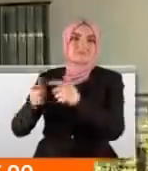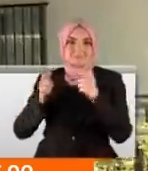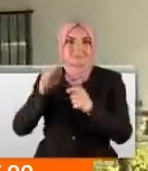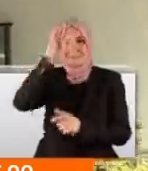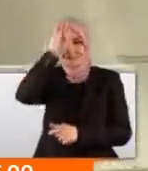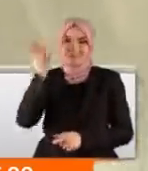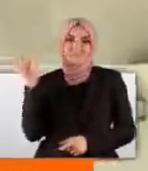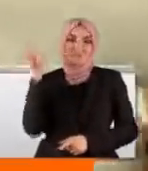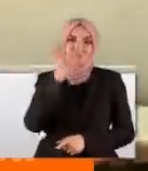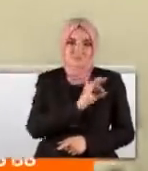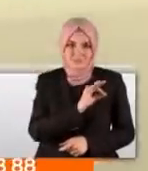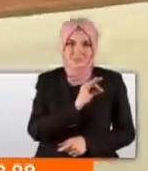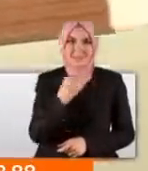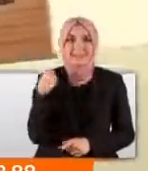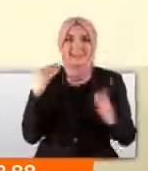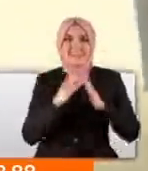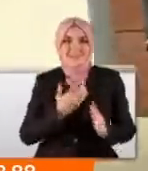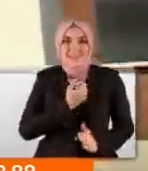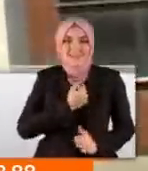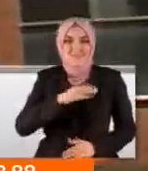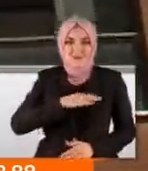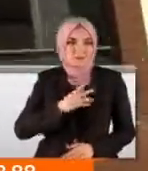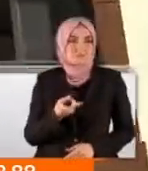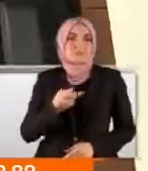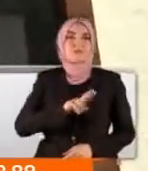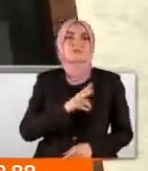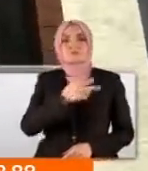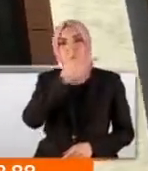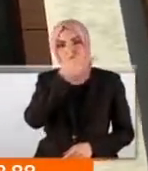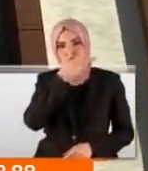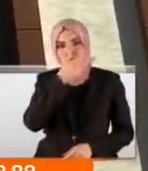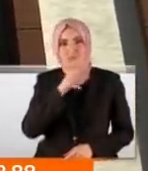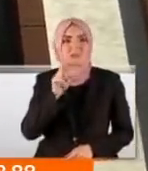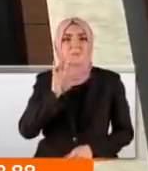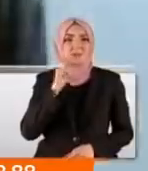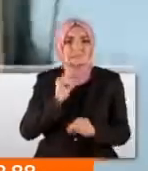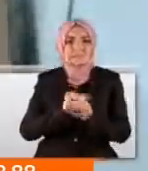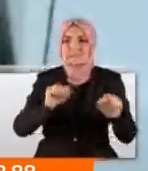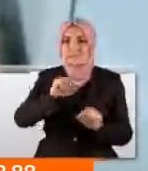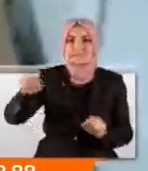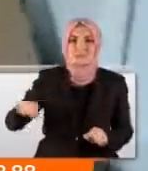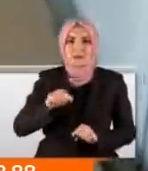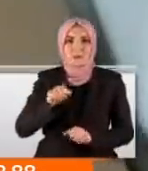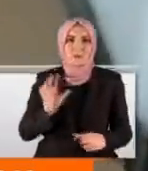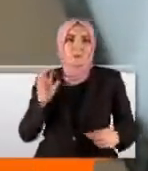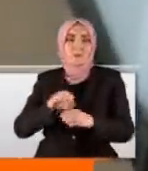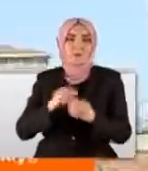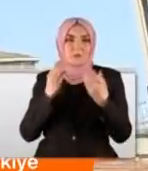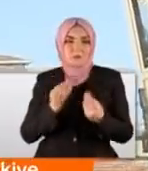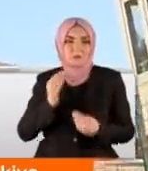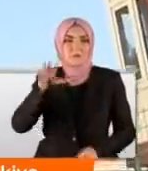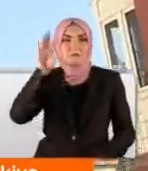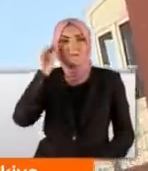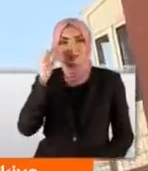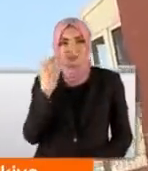yerini üzüntüye bıraktı. Merve Seyhan 25 kurbandan biri olduğunu sonradan öğrendi. Fakat dediğim gibi dolandırıldım.